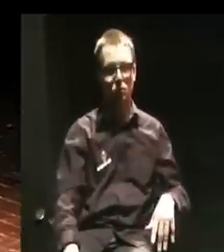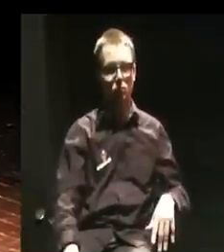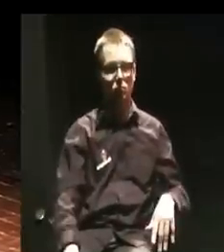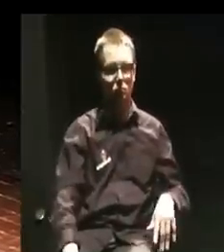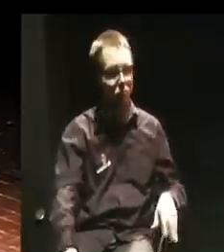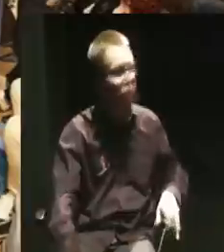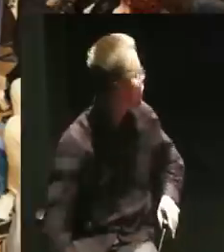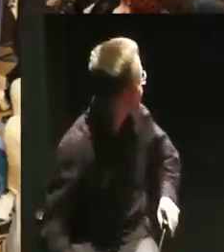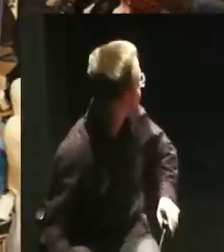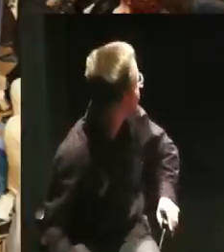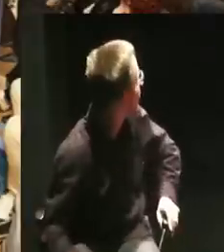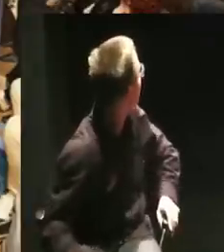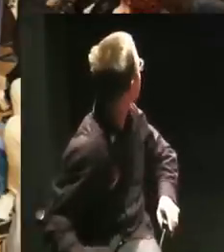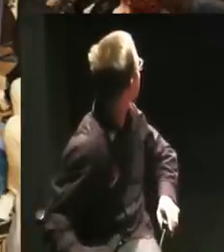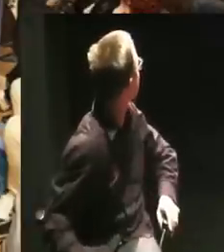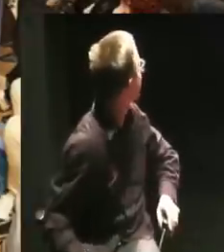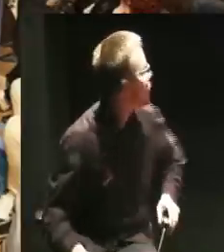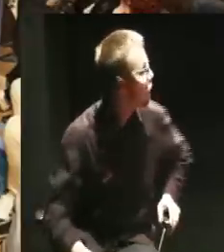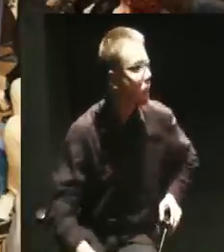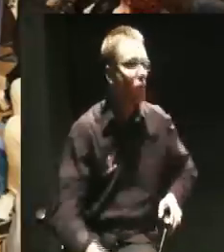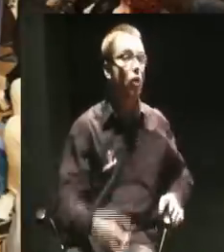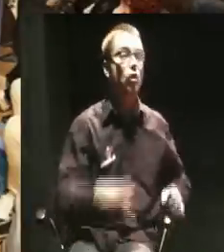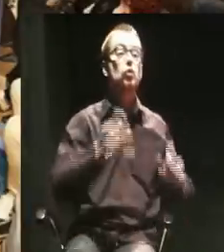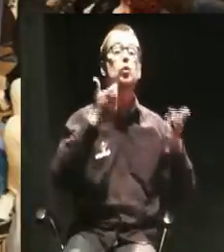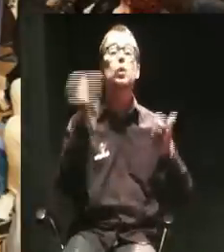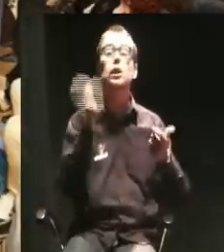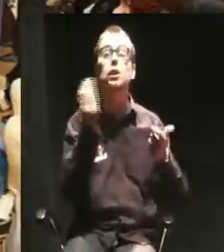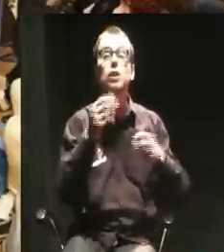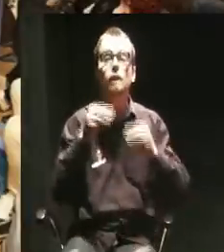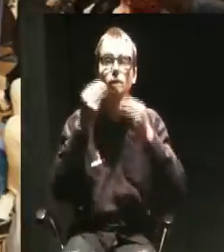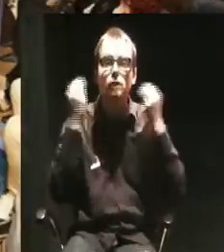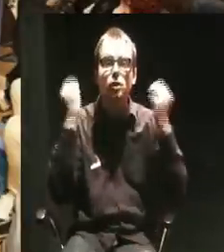Coś, co jest też fenomenem. Spotykając się z